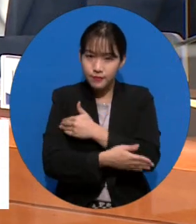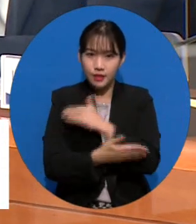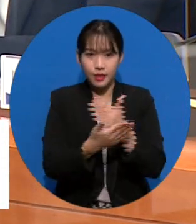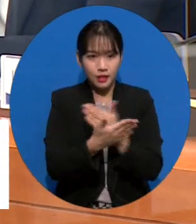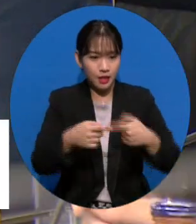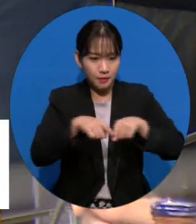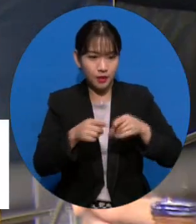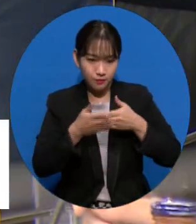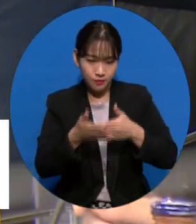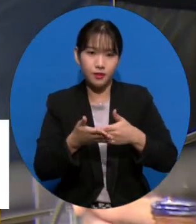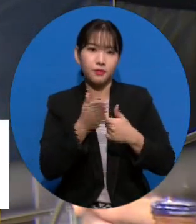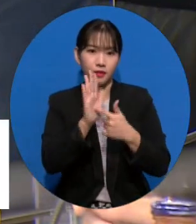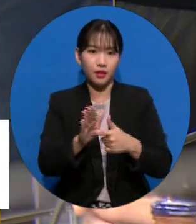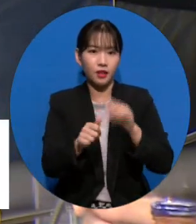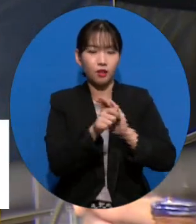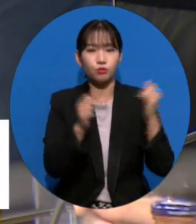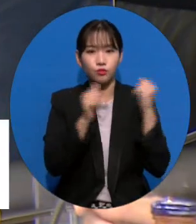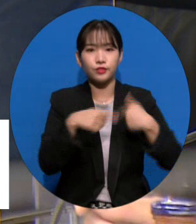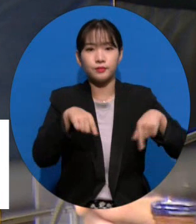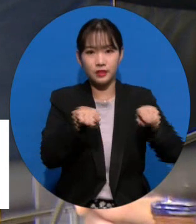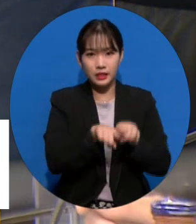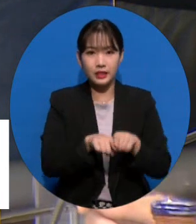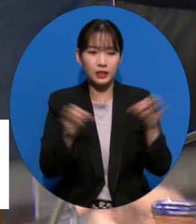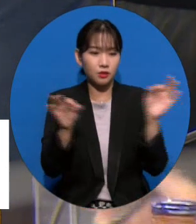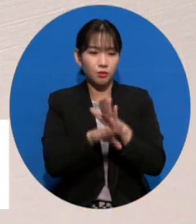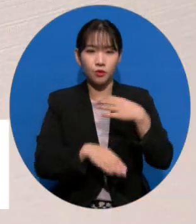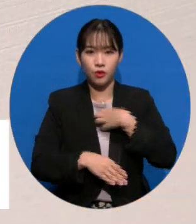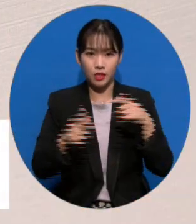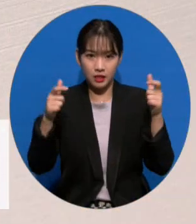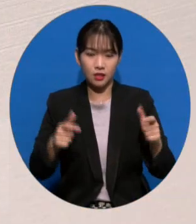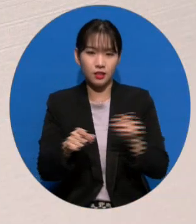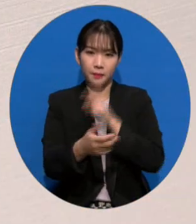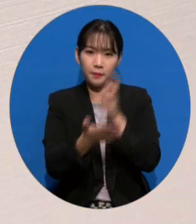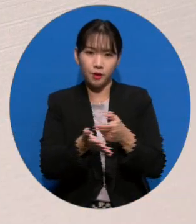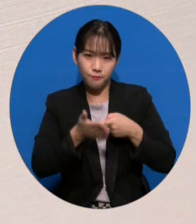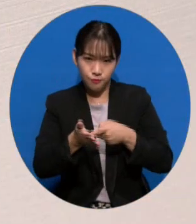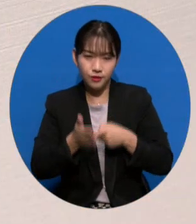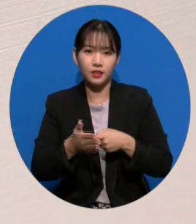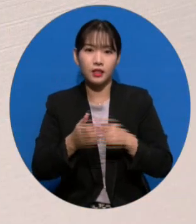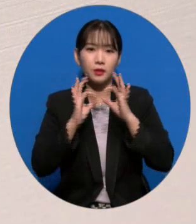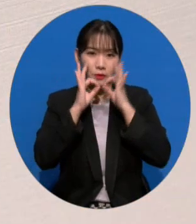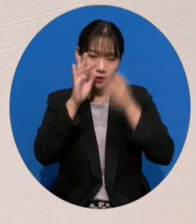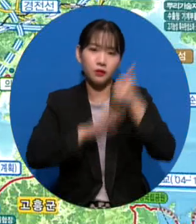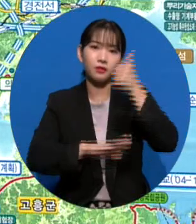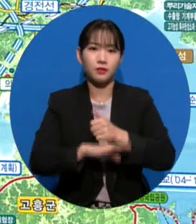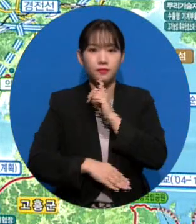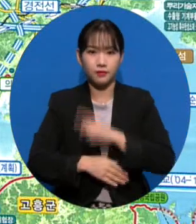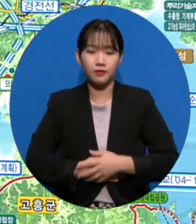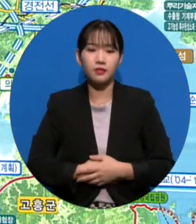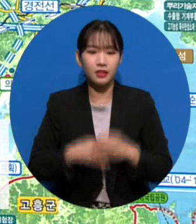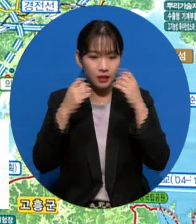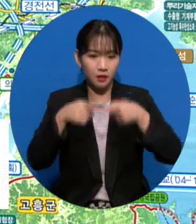공동 건의문을 내고 경북과 함께 소멸 위기 지역 지원 특별법을 추진하는 등의 노력이 반영됐다는 분석입니다.